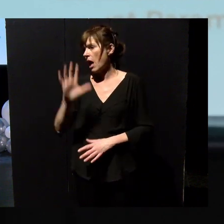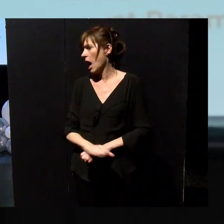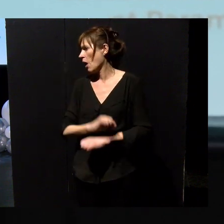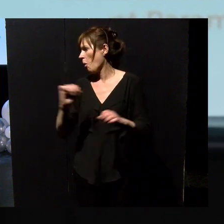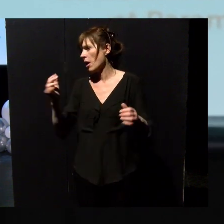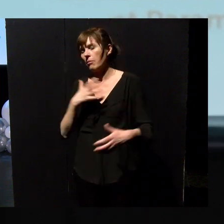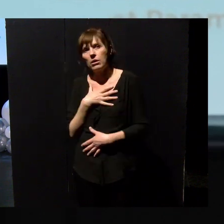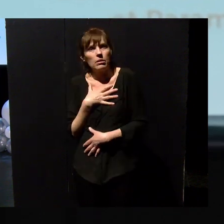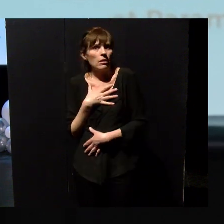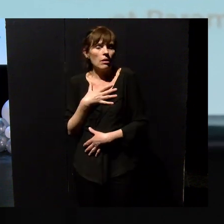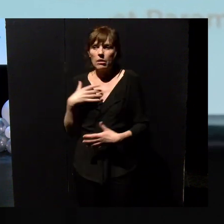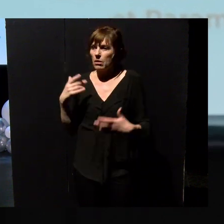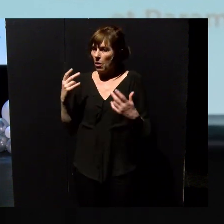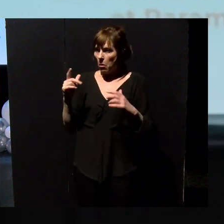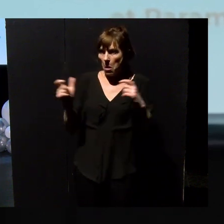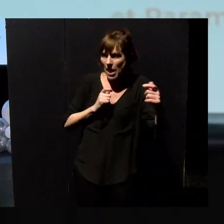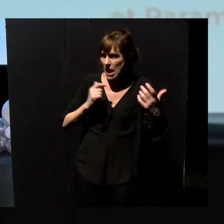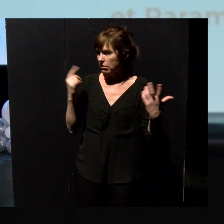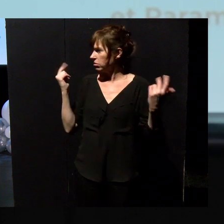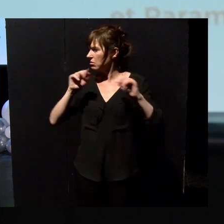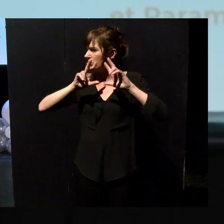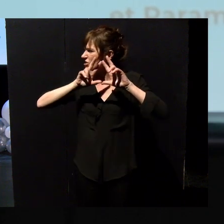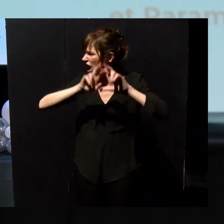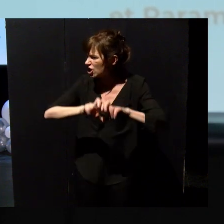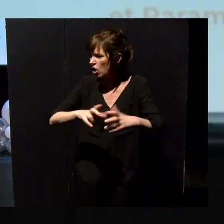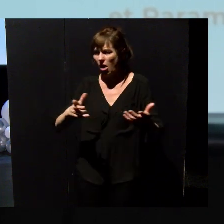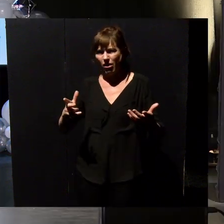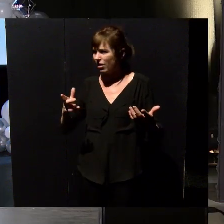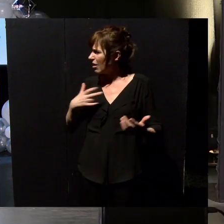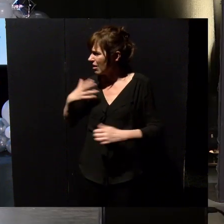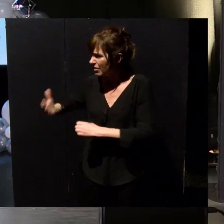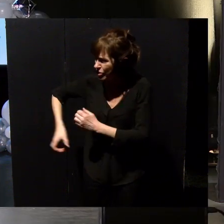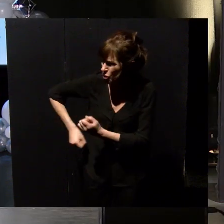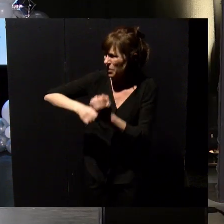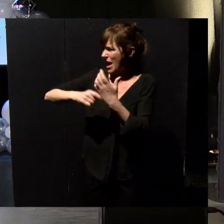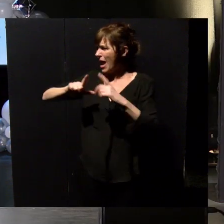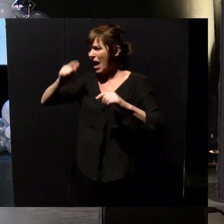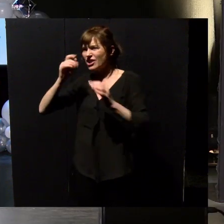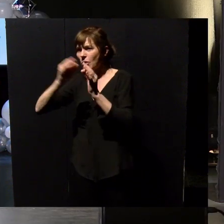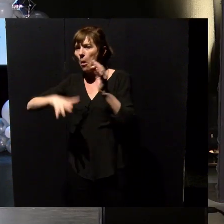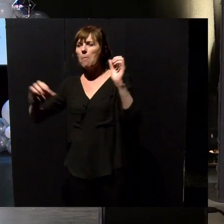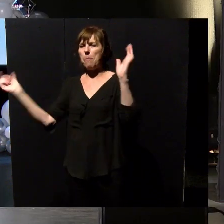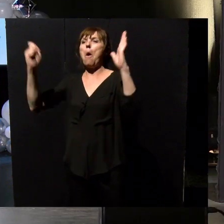collègues chercheurs pour arriver à nous dépasser, pour trouver toujours des solutions supplémentaires